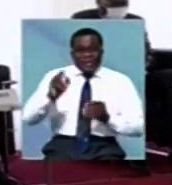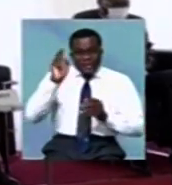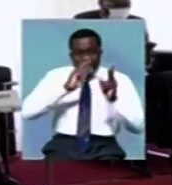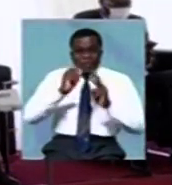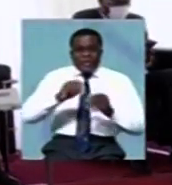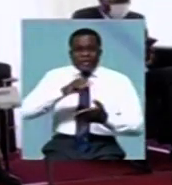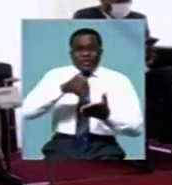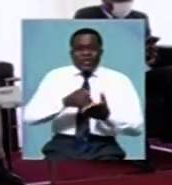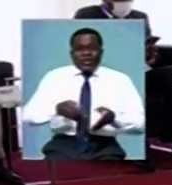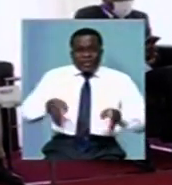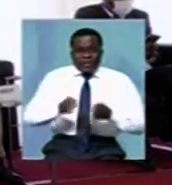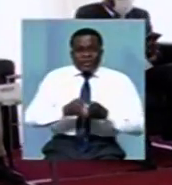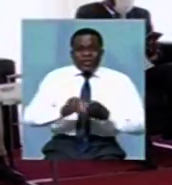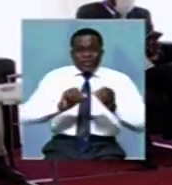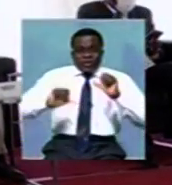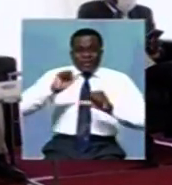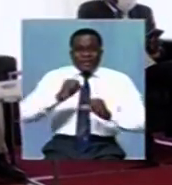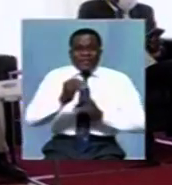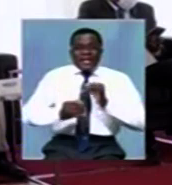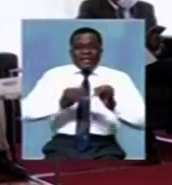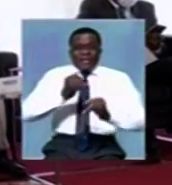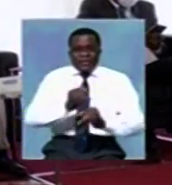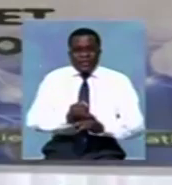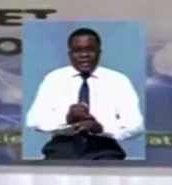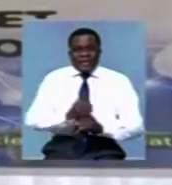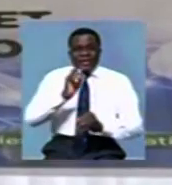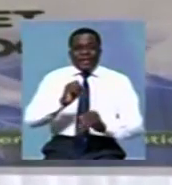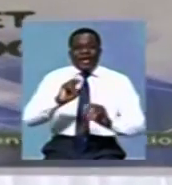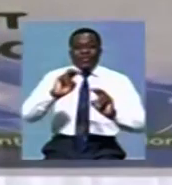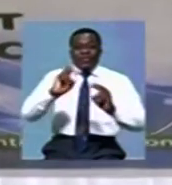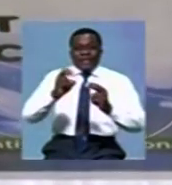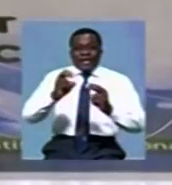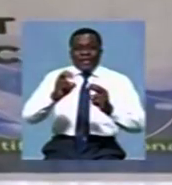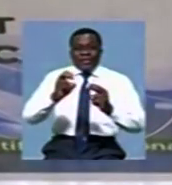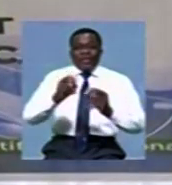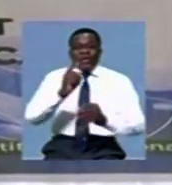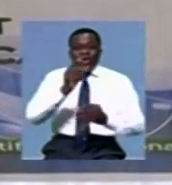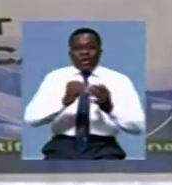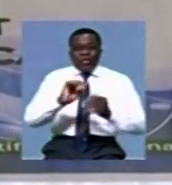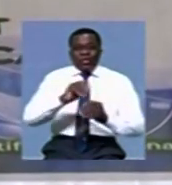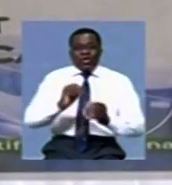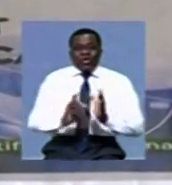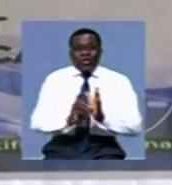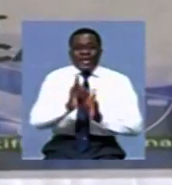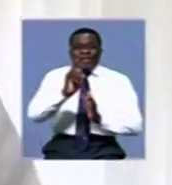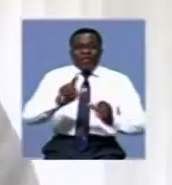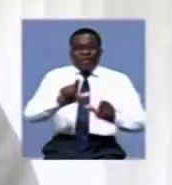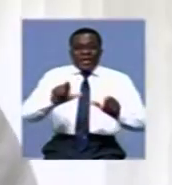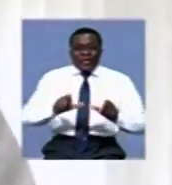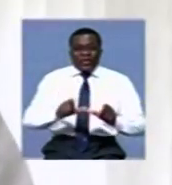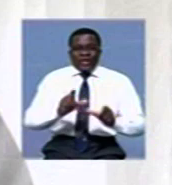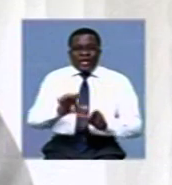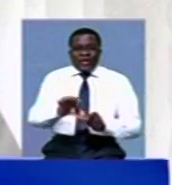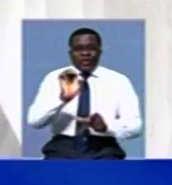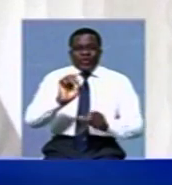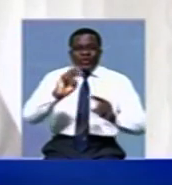préoccupation au cœur de ce colloque scientifique international. Il a pour thème « Impôts locaux et développement local ». Le choix